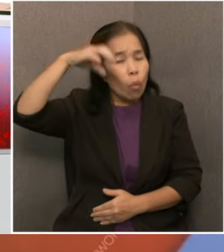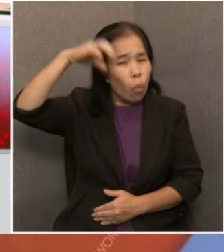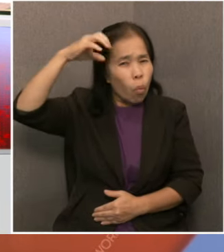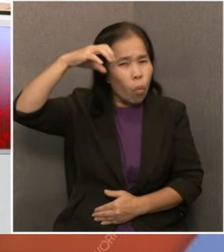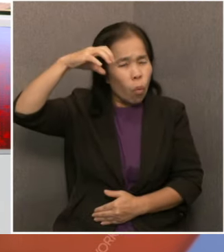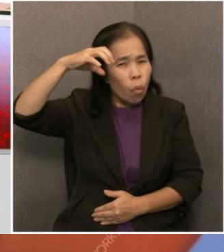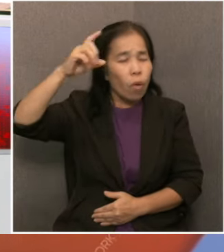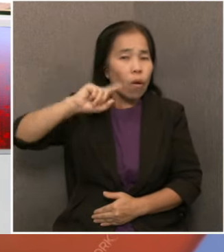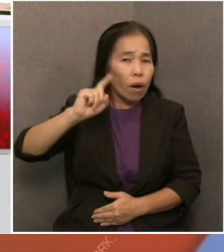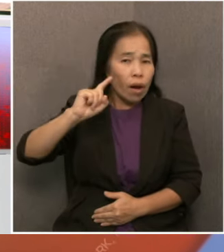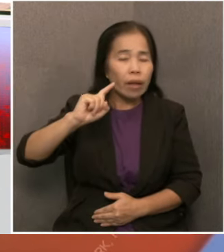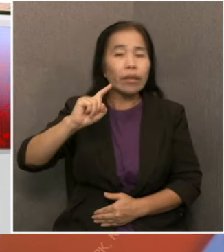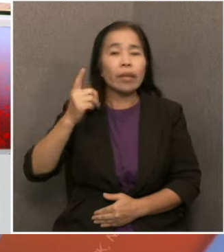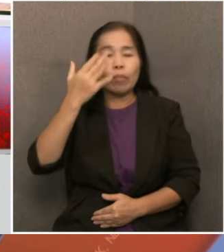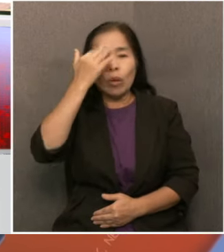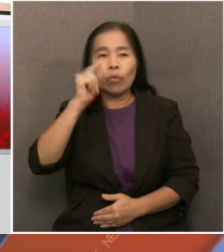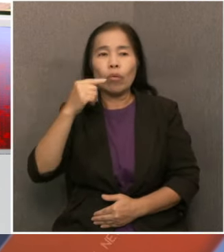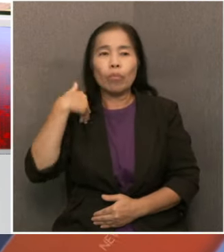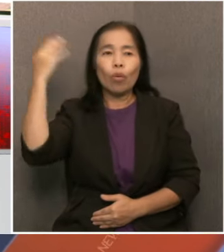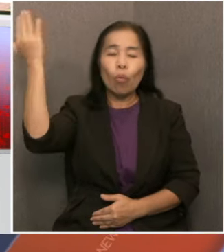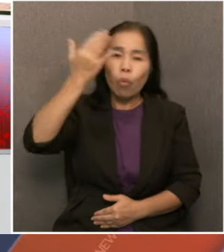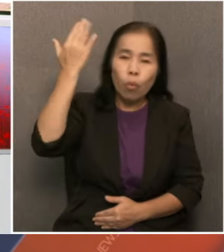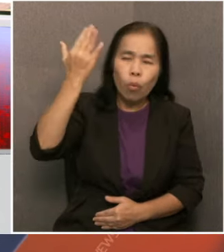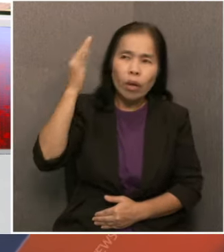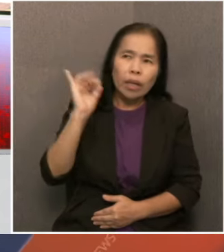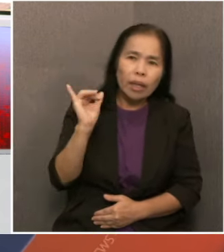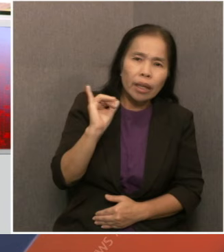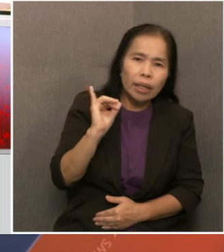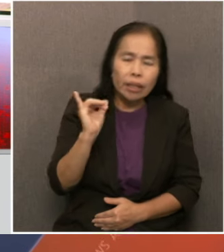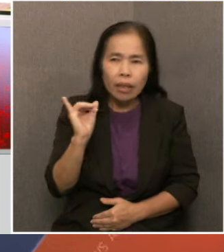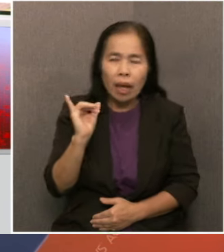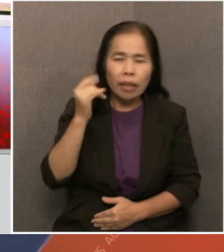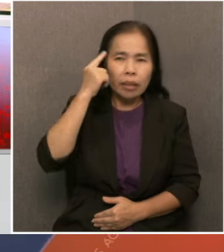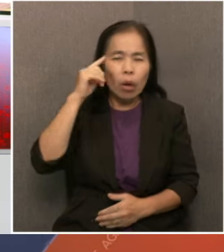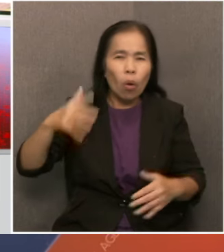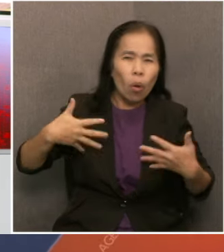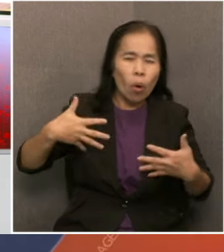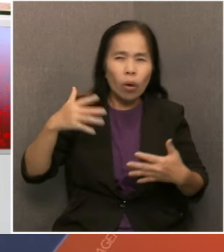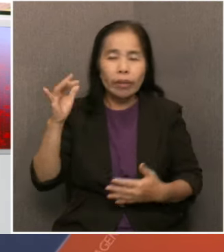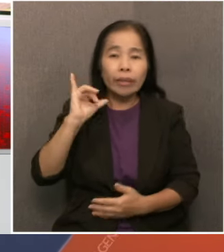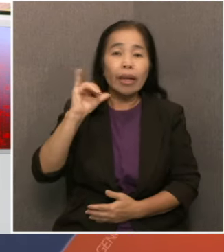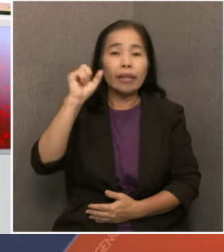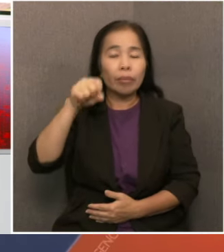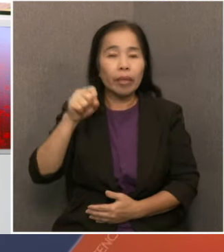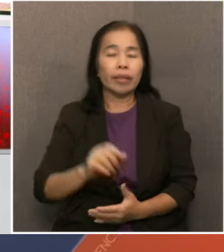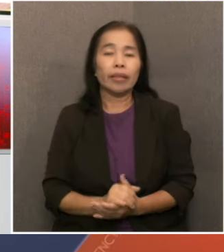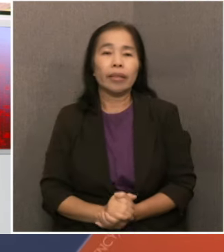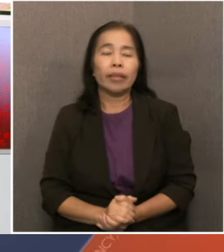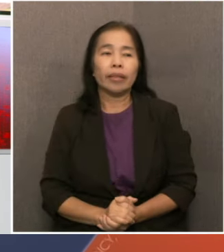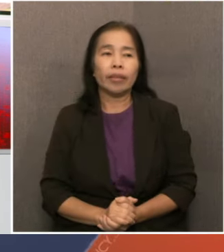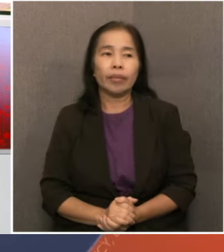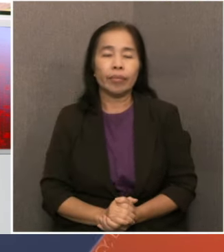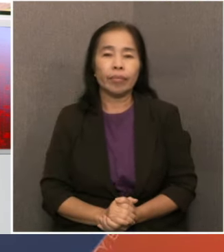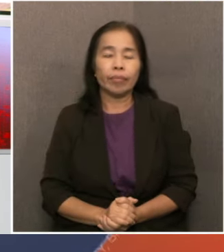อีกไครัเพราว่าในส่นของพัยุกนอยไมมาหอว Chan Thing ยา geo อาจจะยไมไดเข้าไยเี่ย ค่ะคื